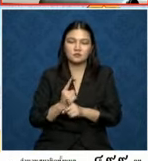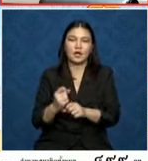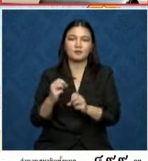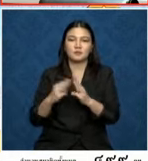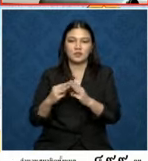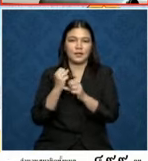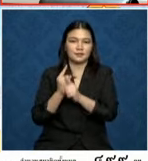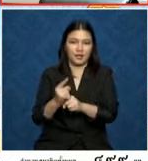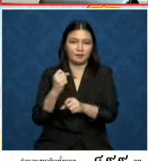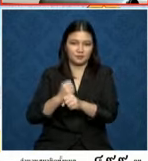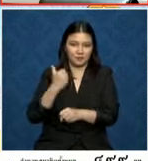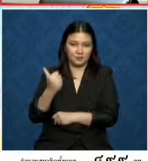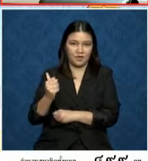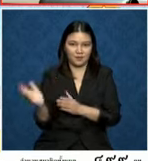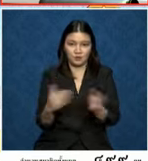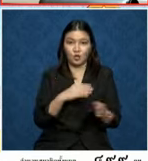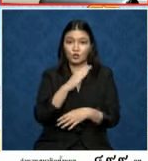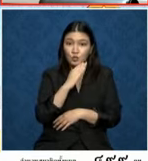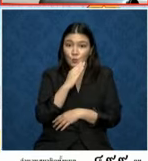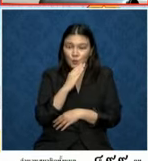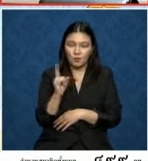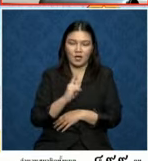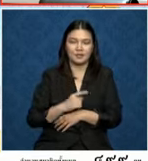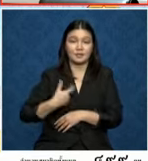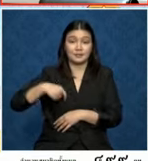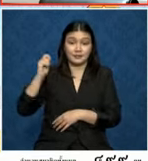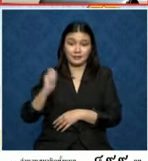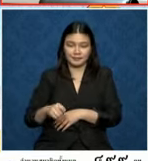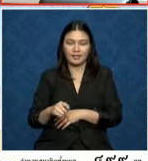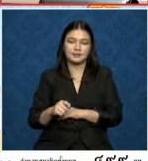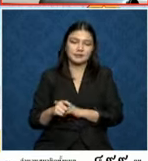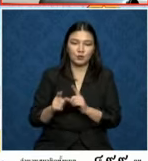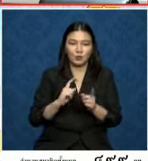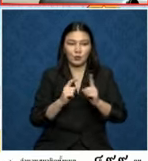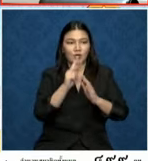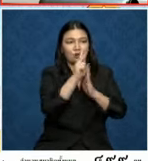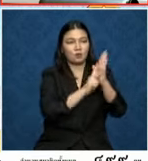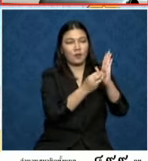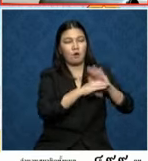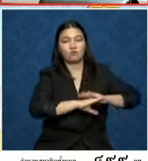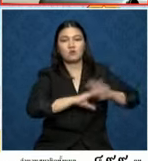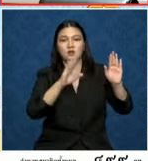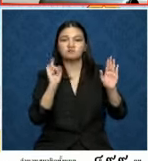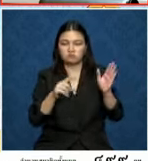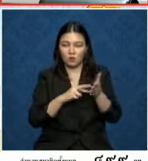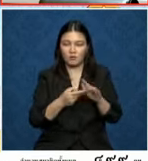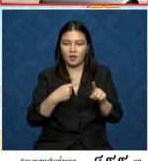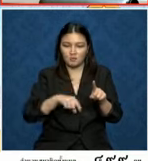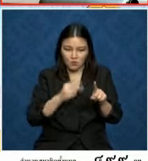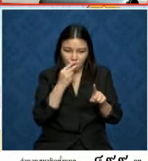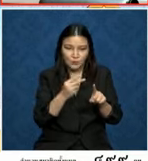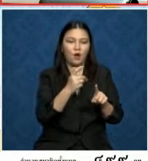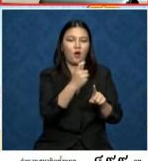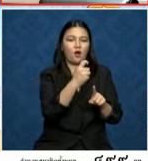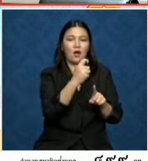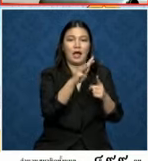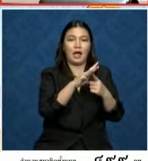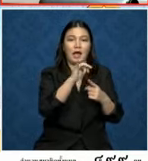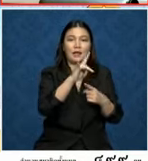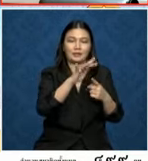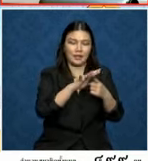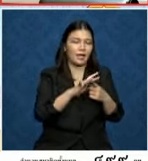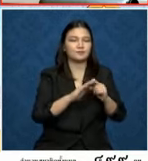และหากศาลได้กำหนดพิจารณาคดีอยู่ก็ให้จำหน่ายคดีส่วนของอาญาแต่พิจารณาเฉพาะในส่วนของคดีแพ่งต่